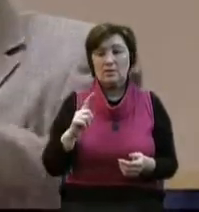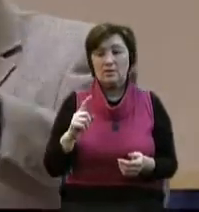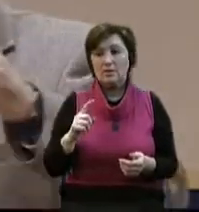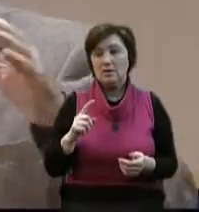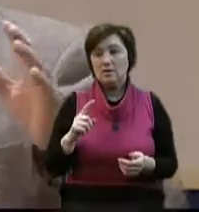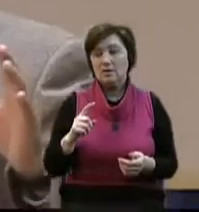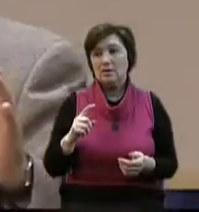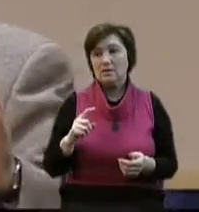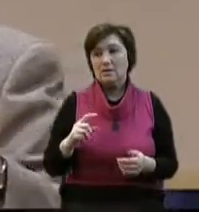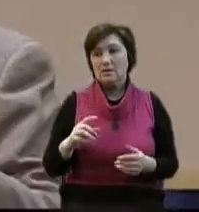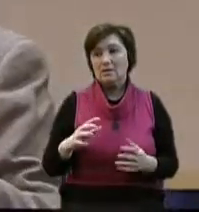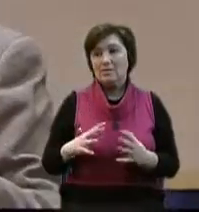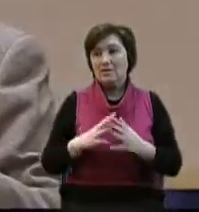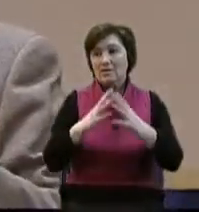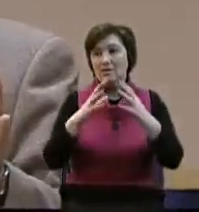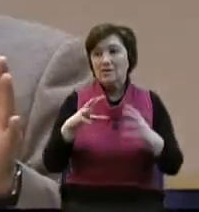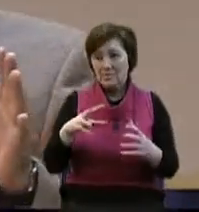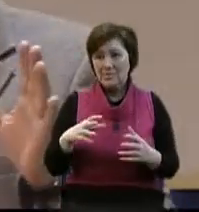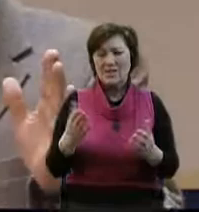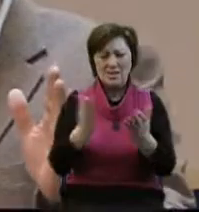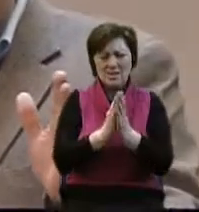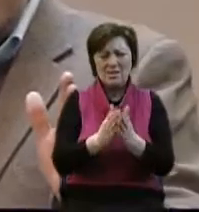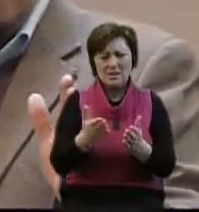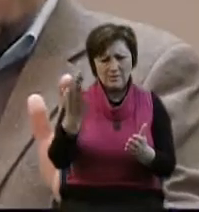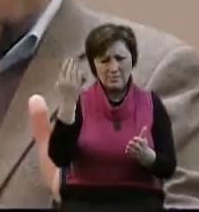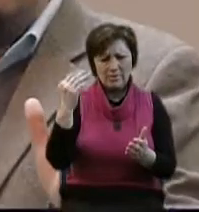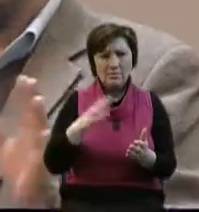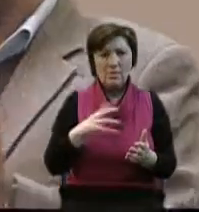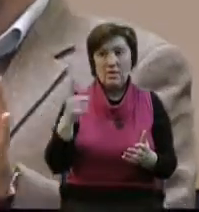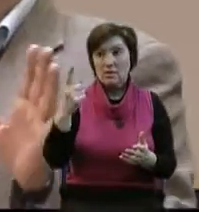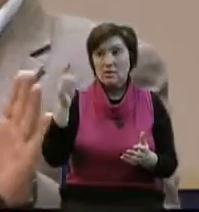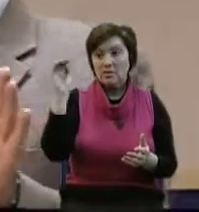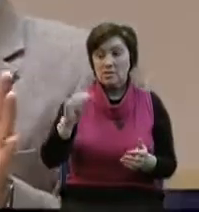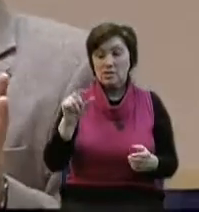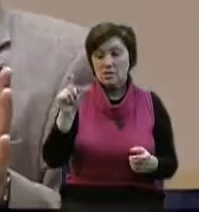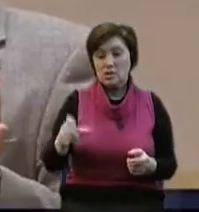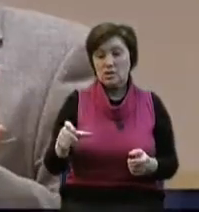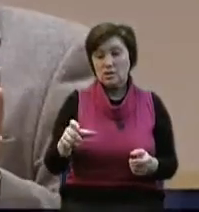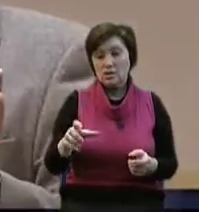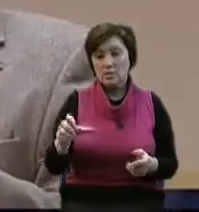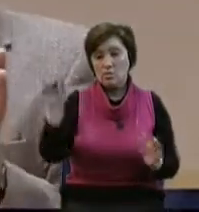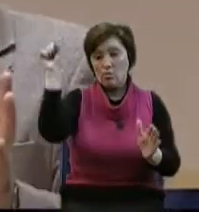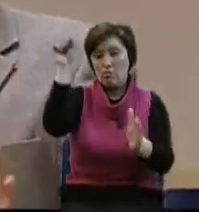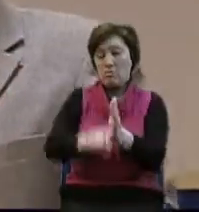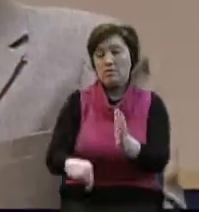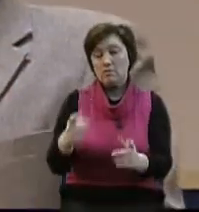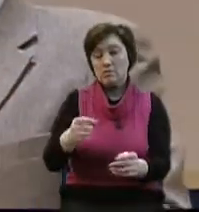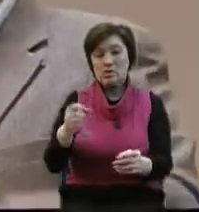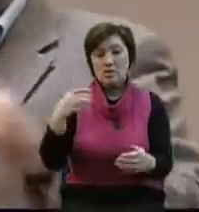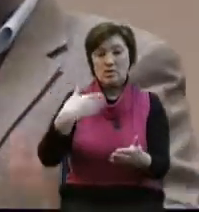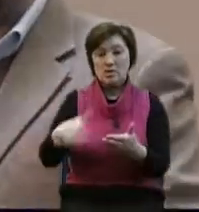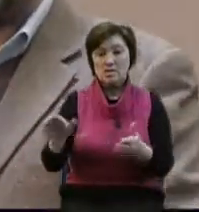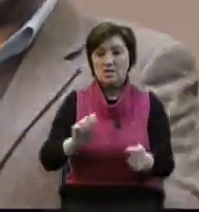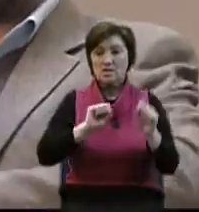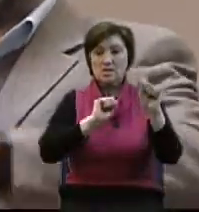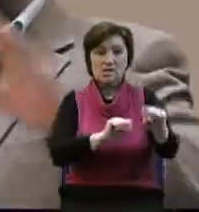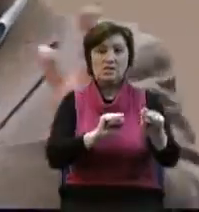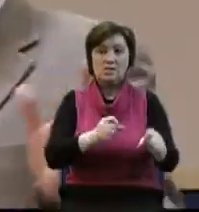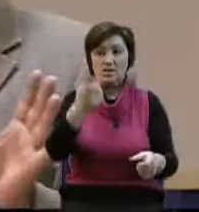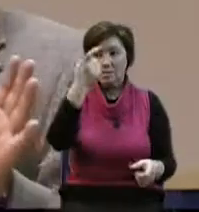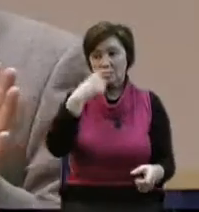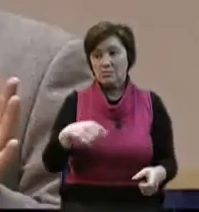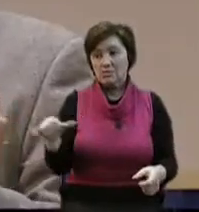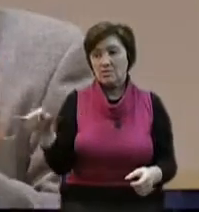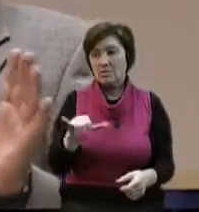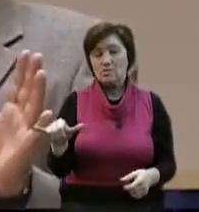примерно 1000 человек убили, потому что в субботу они отказались защищаться. То есть они воевали 6 дней в неделю, в субботу